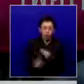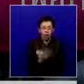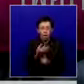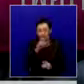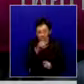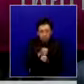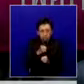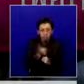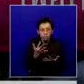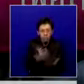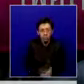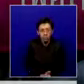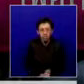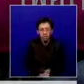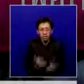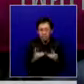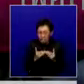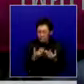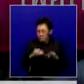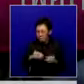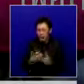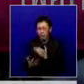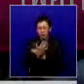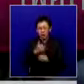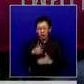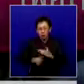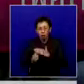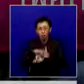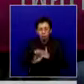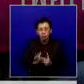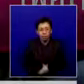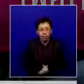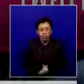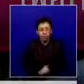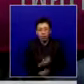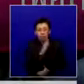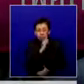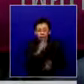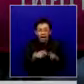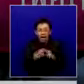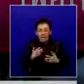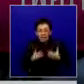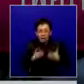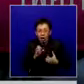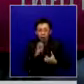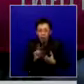ากินและเสรีภาพหากใครท้วงติงท่านก็จะขู่กับว่า